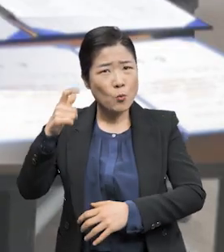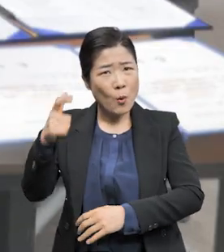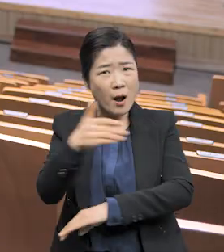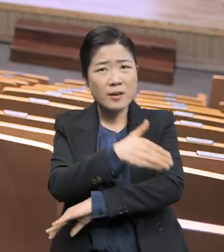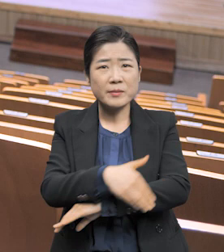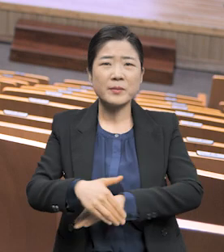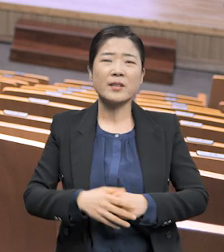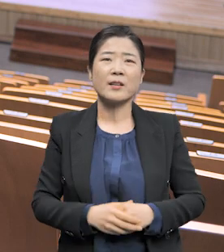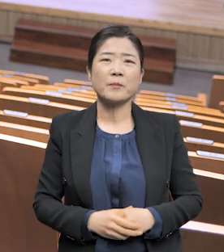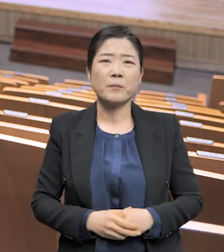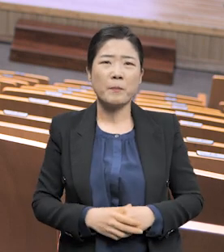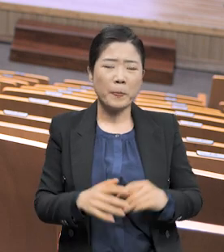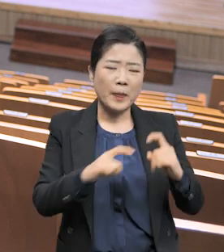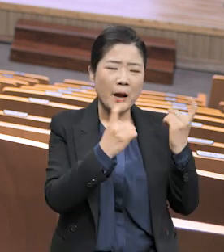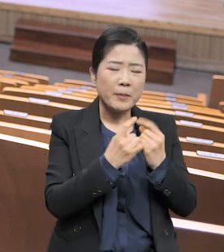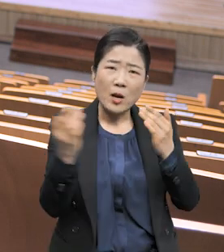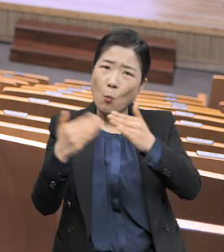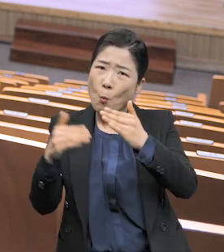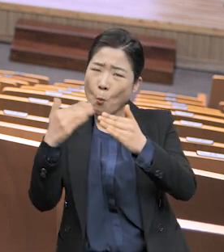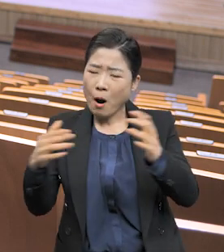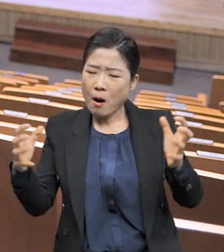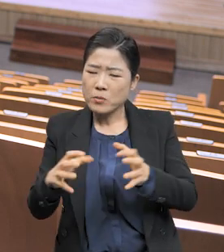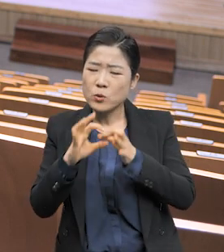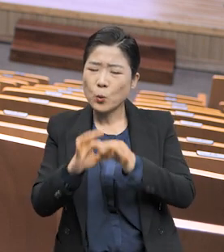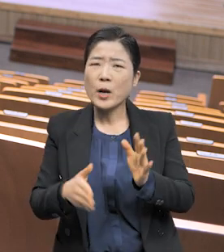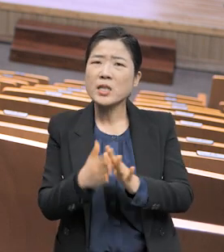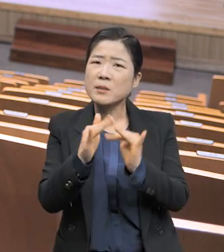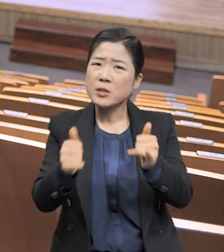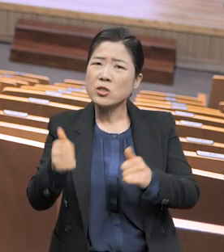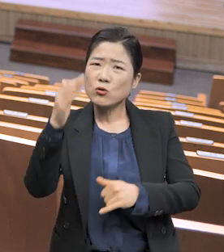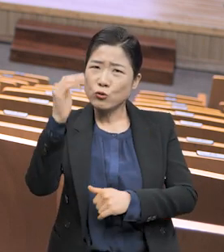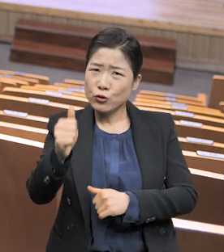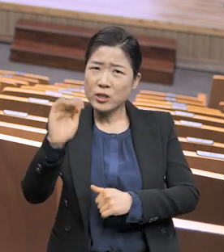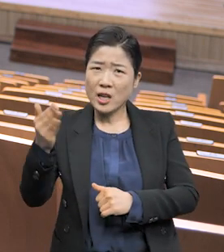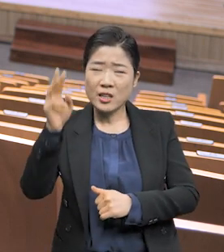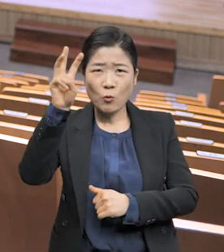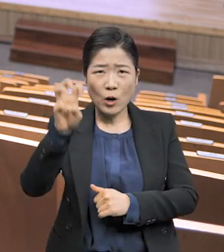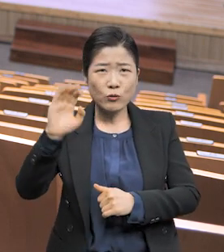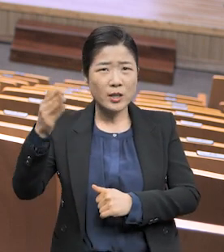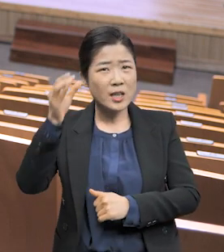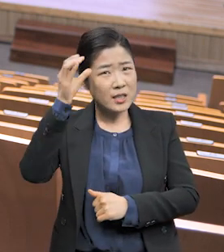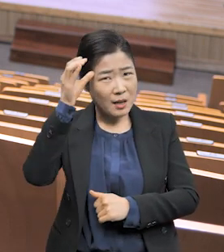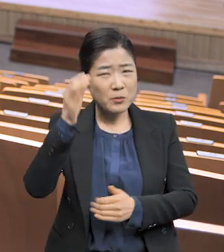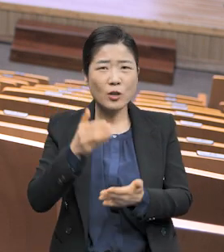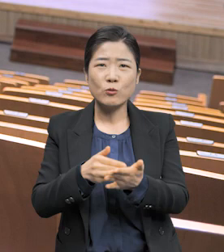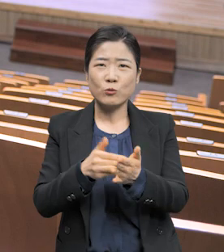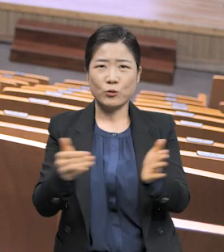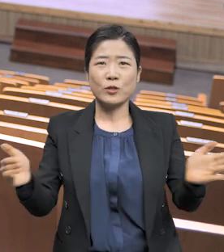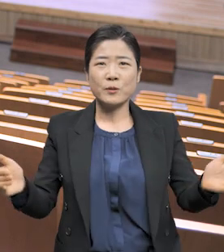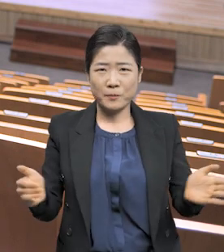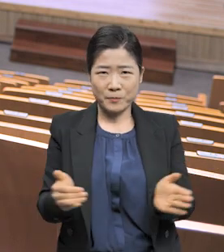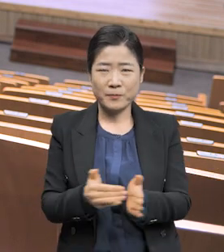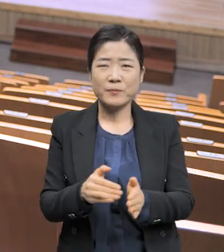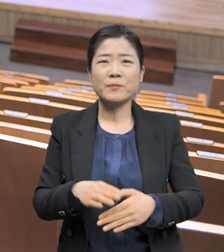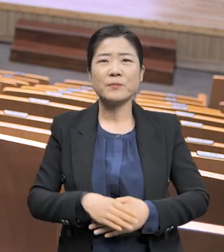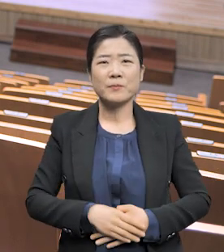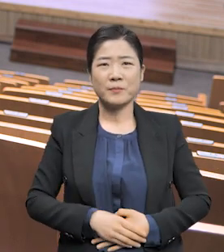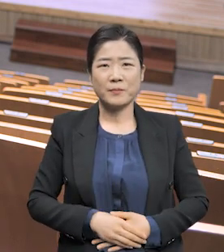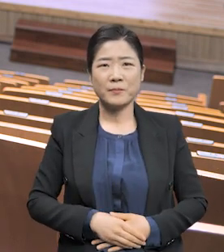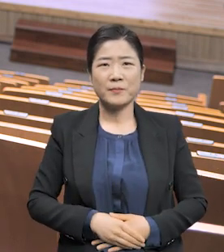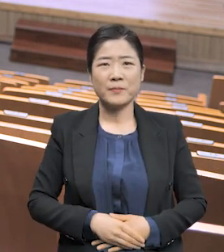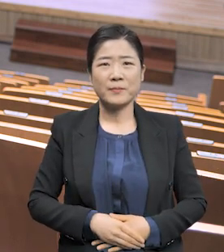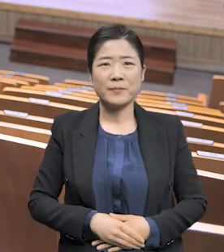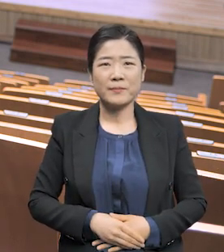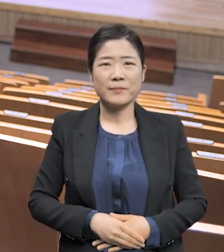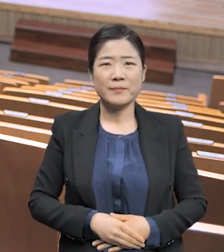예정입니다 민관협체를 통해 시민이 주인이 되는 광주가 되길 기대해 봅니다 내일이 빛나는 교회도시에서 헬로 광주